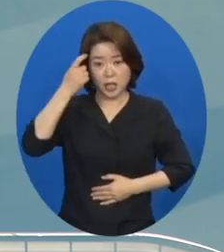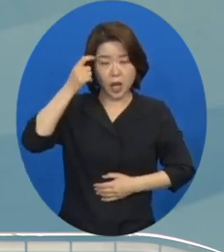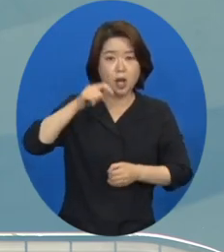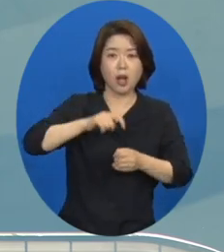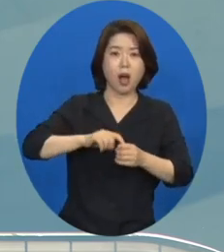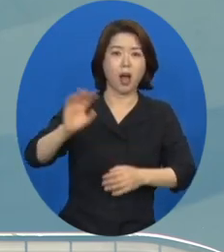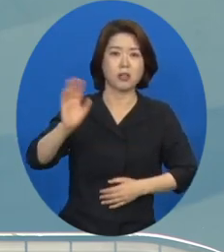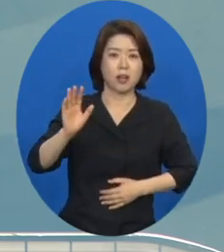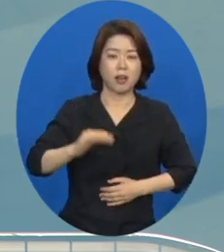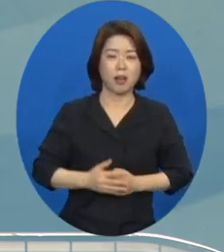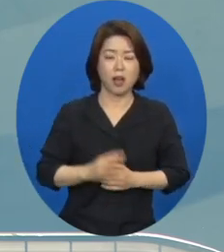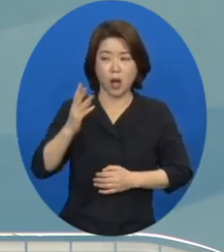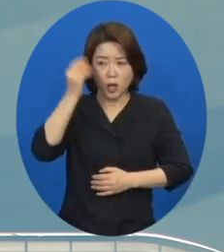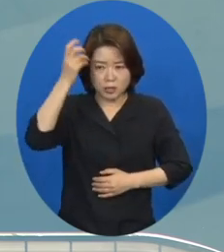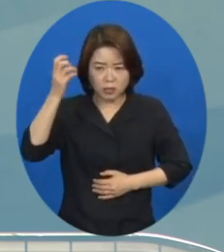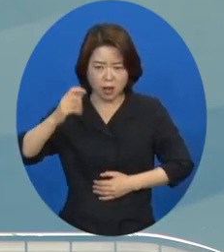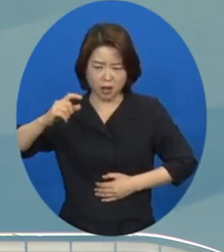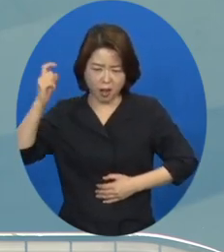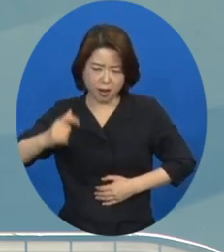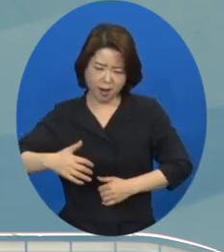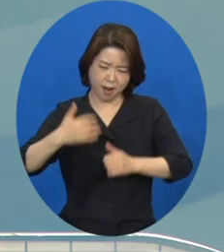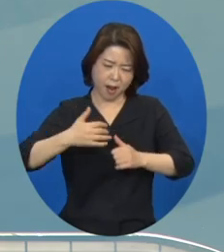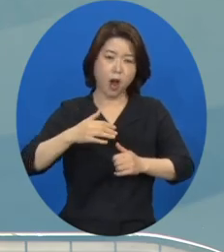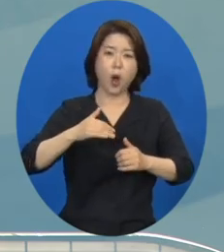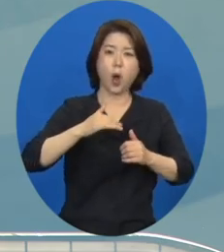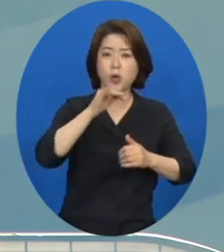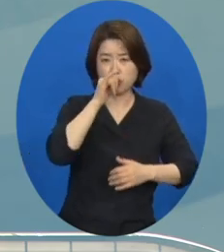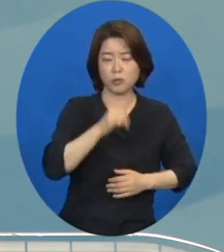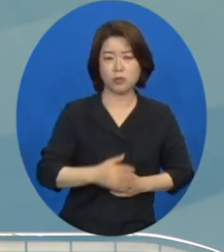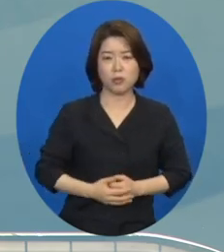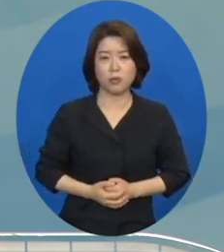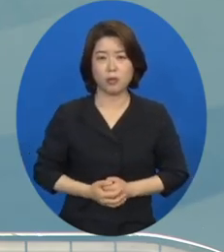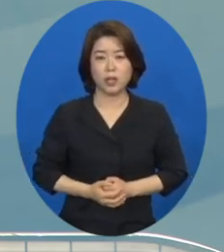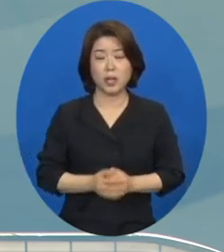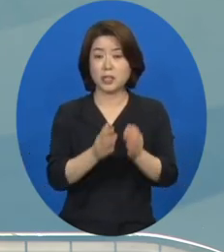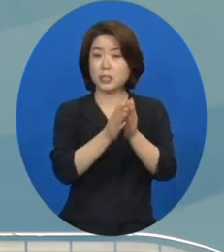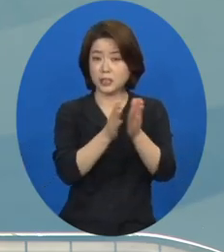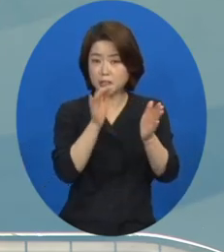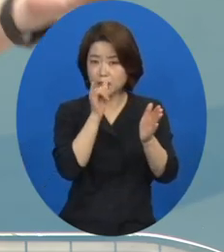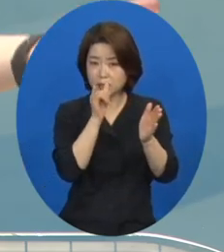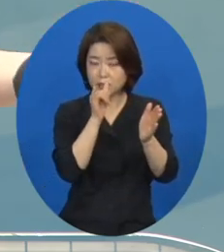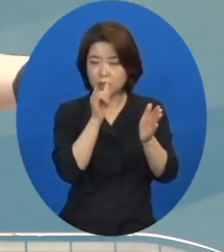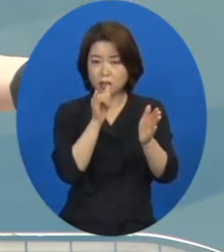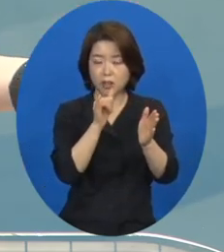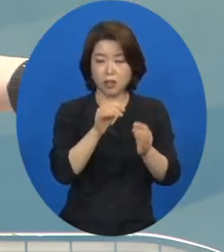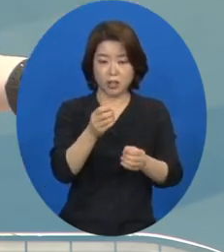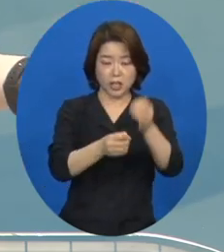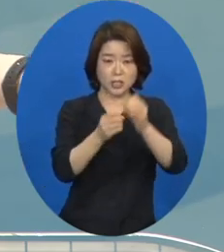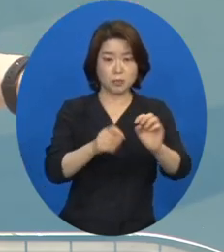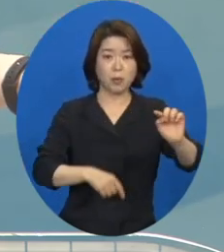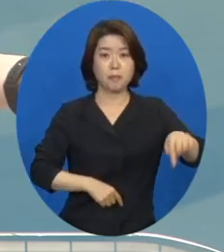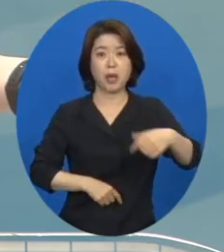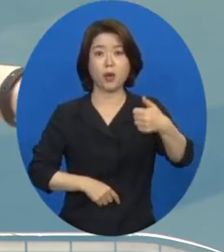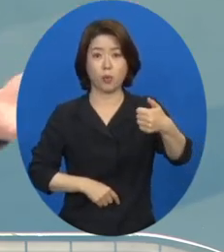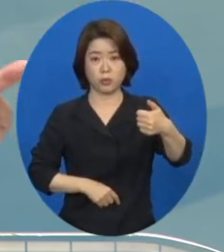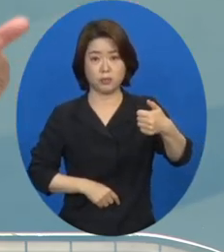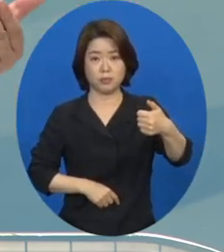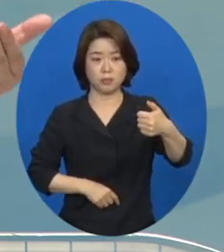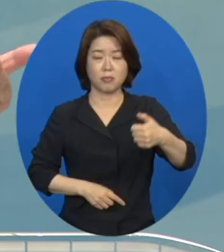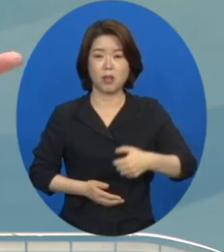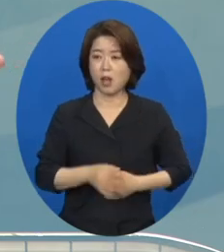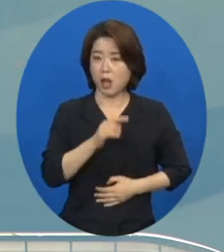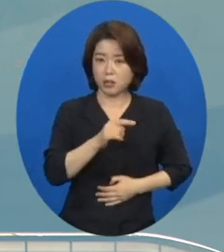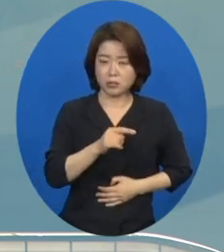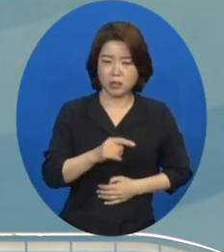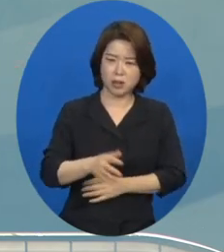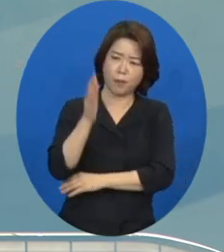아닙니다. 성령께서 워낙 강권하시니까 시작했지만 시편이 150편에 이르러요. 그걸